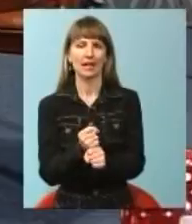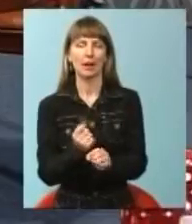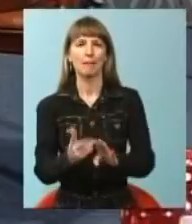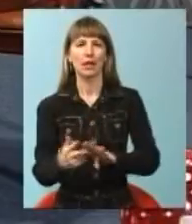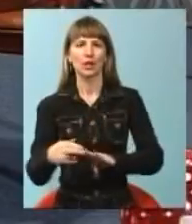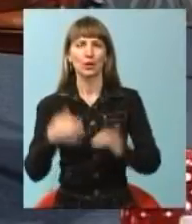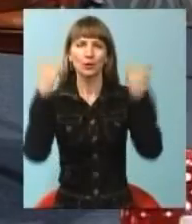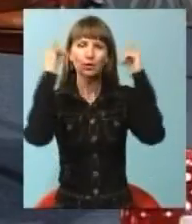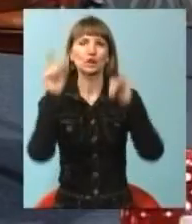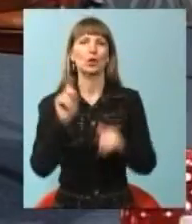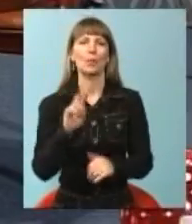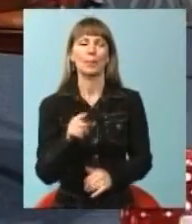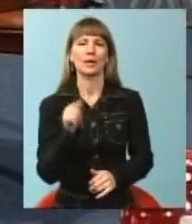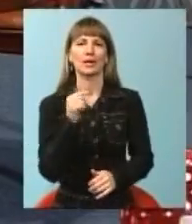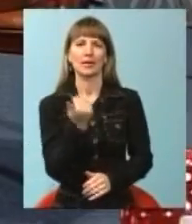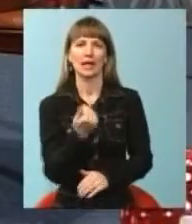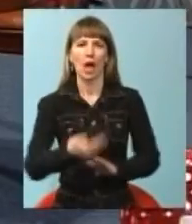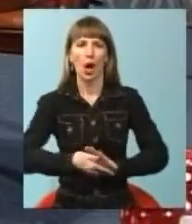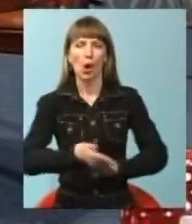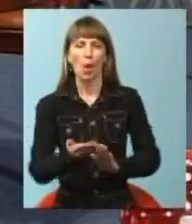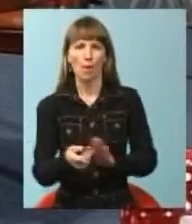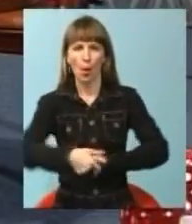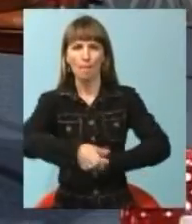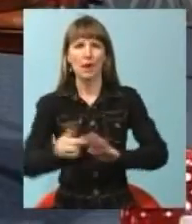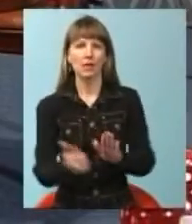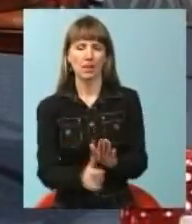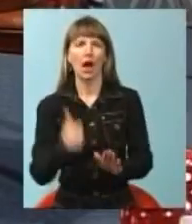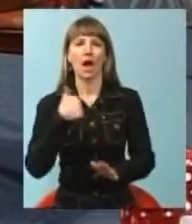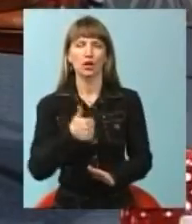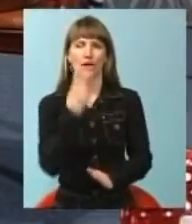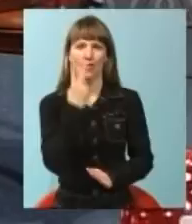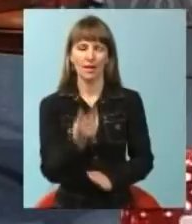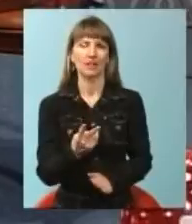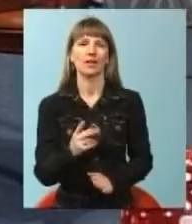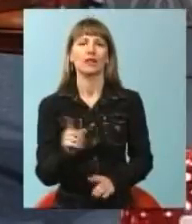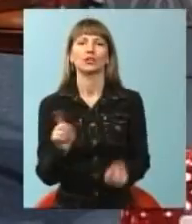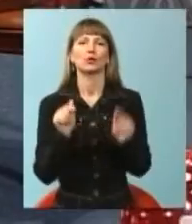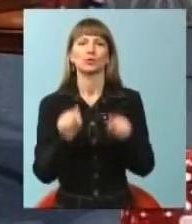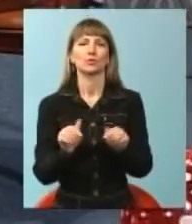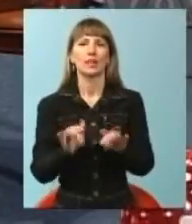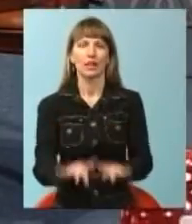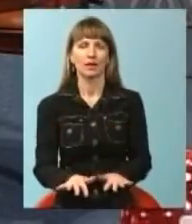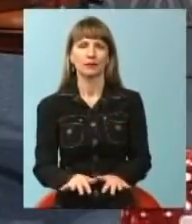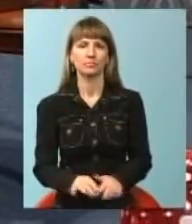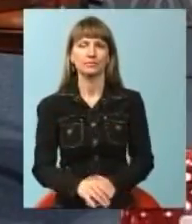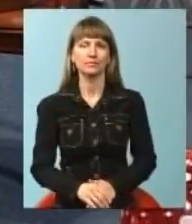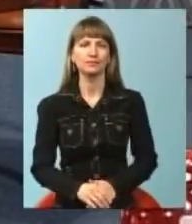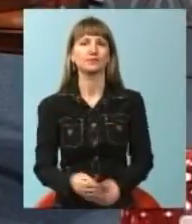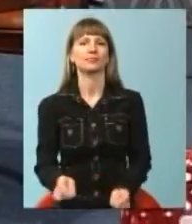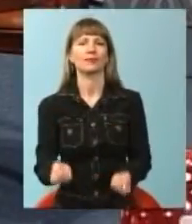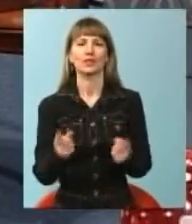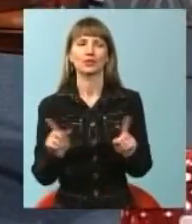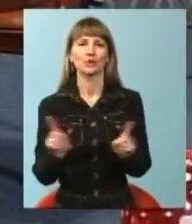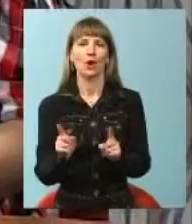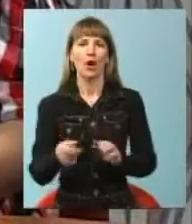але для того, щоб її копита були добре виглядали. Але знаєш, в чому тут фішка? Виявляється,